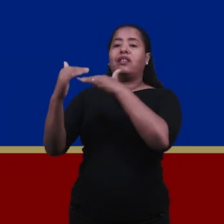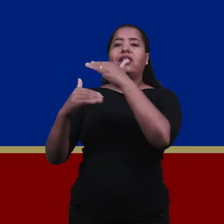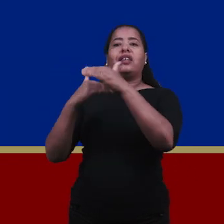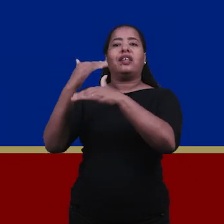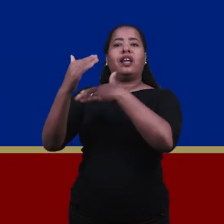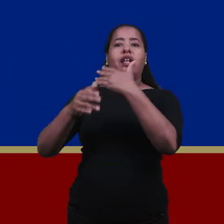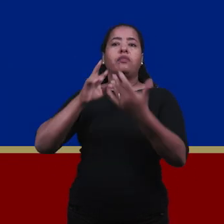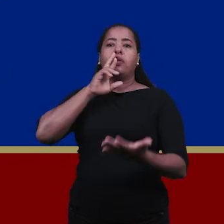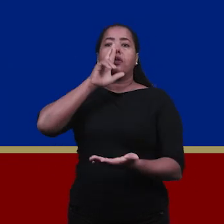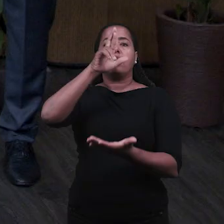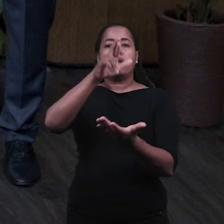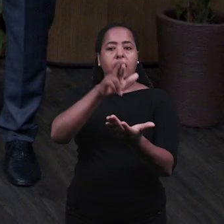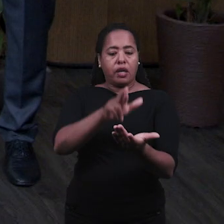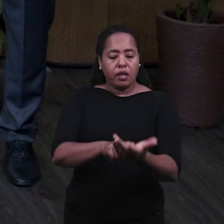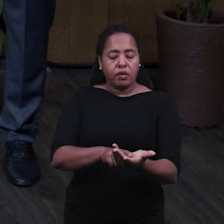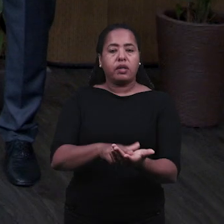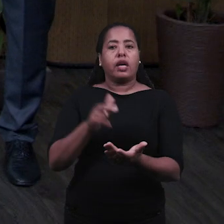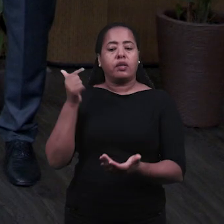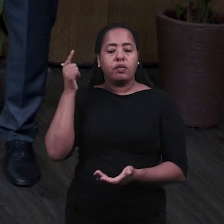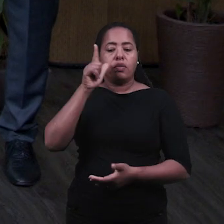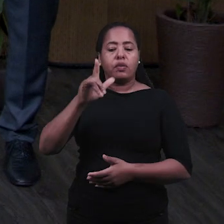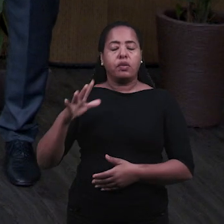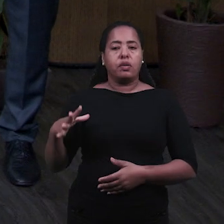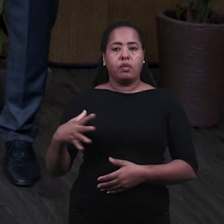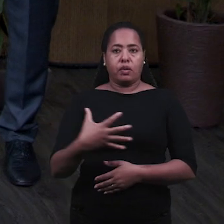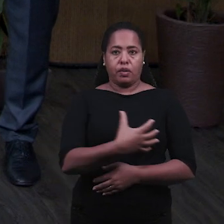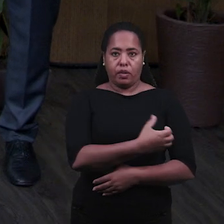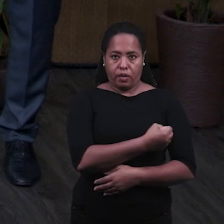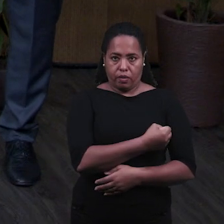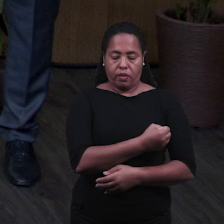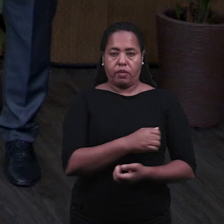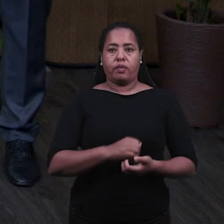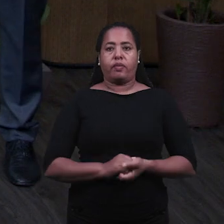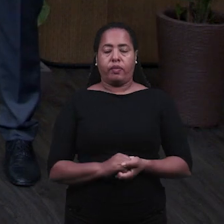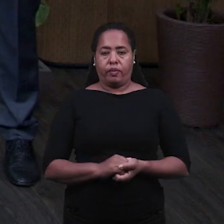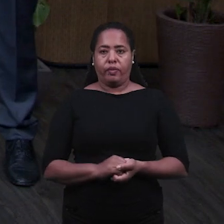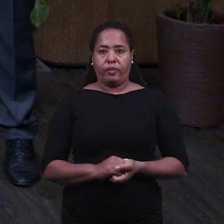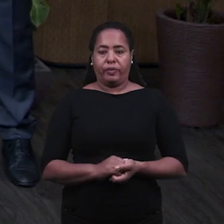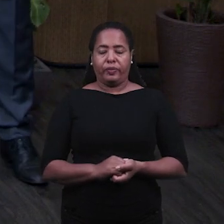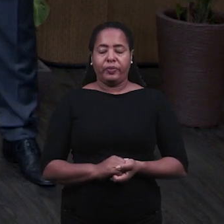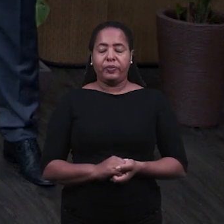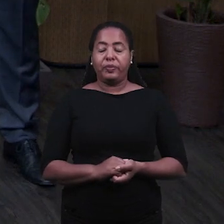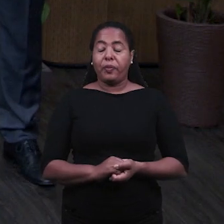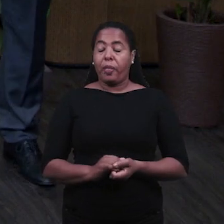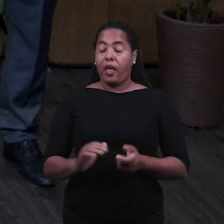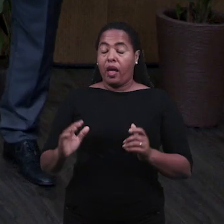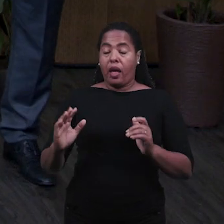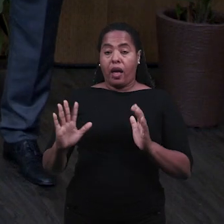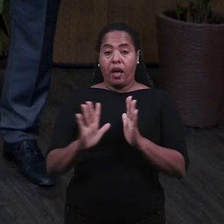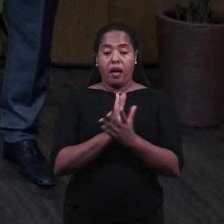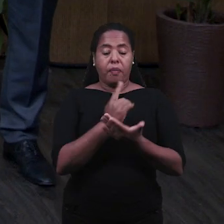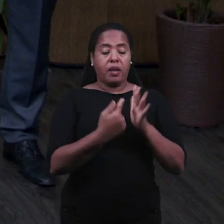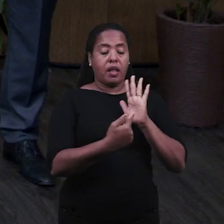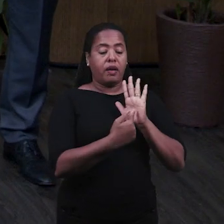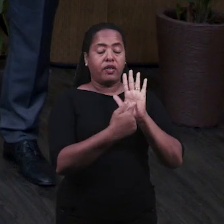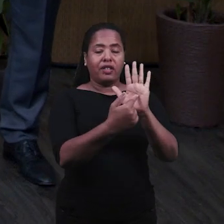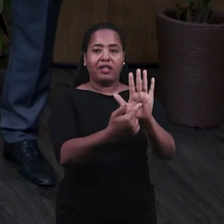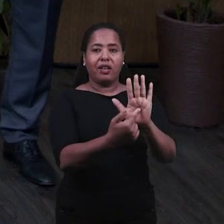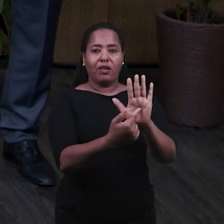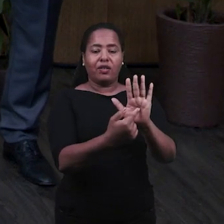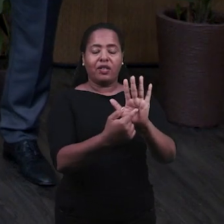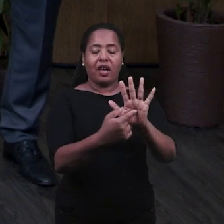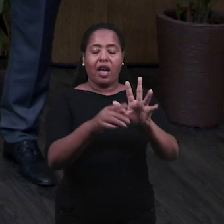fruit. Elle a synthétisé dans ce message. La parole de Dieu apporte la